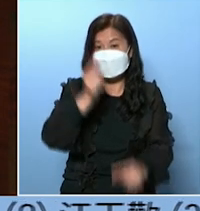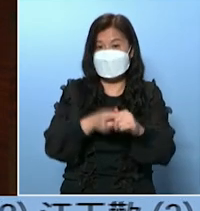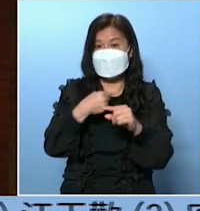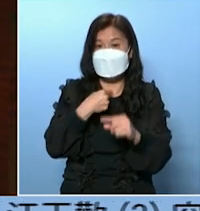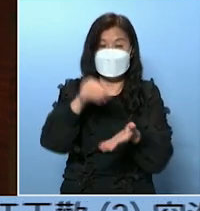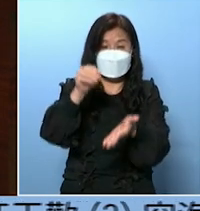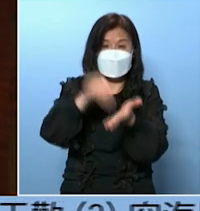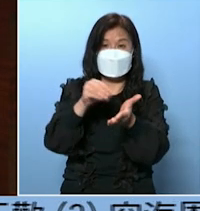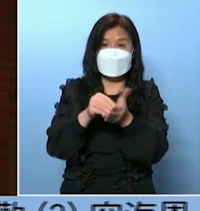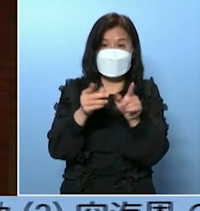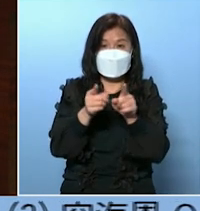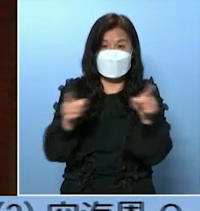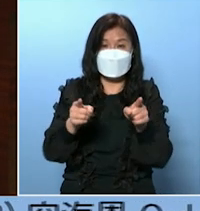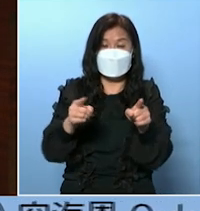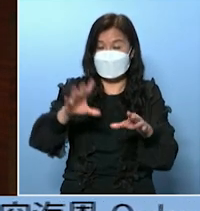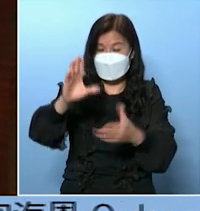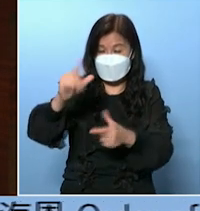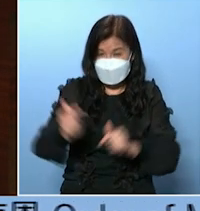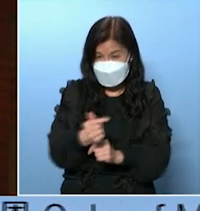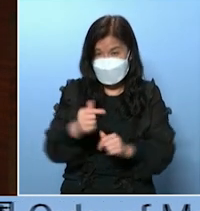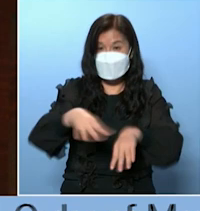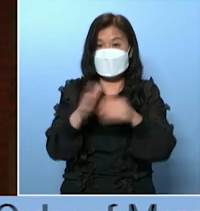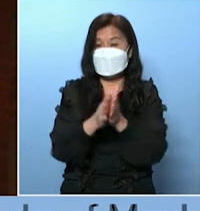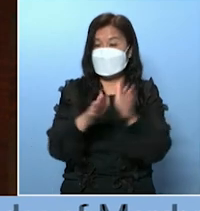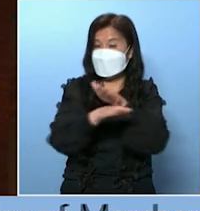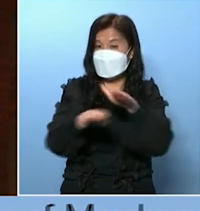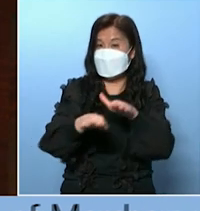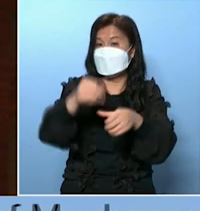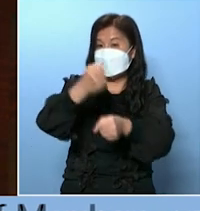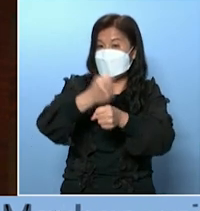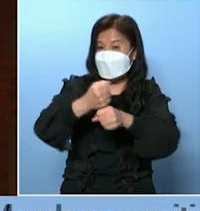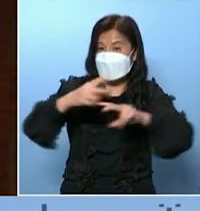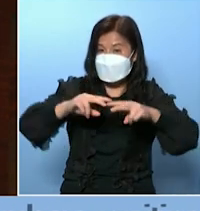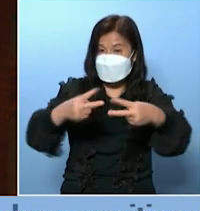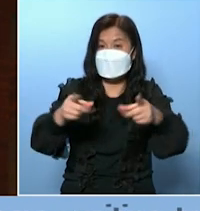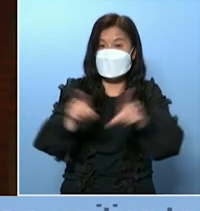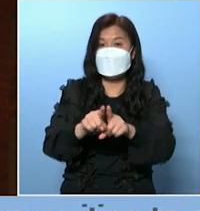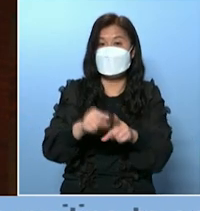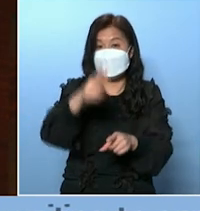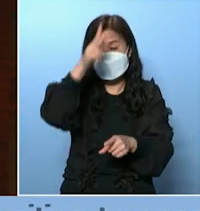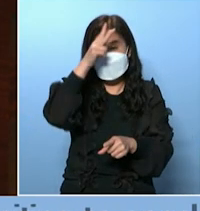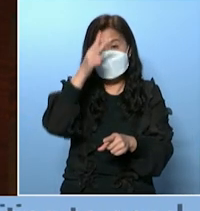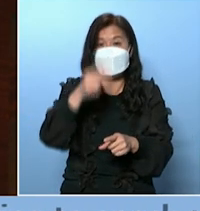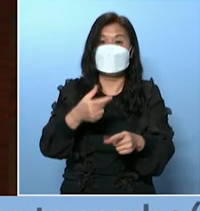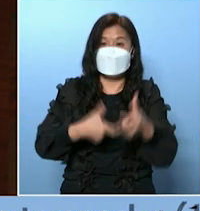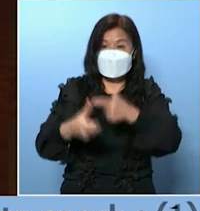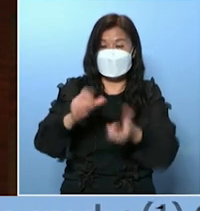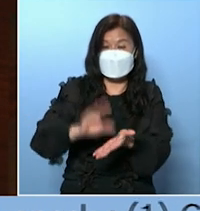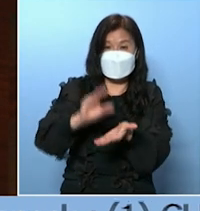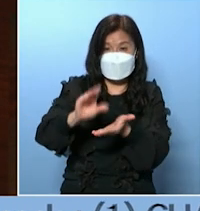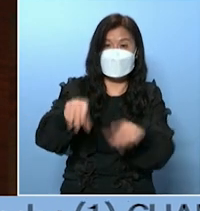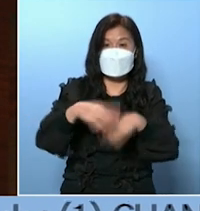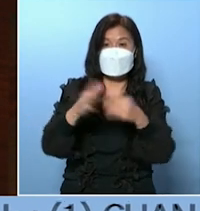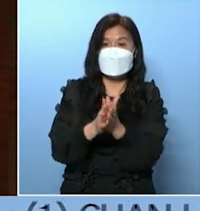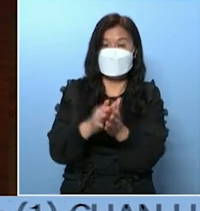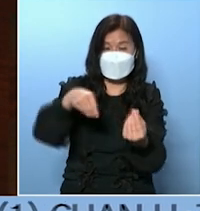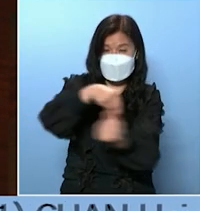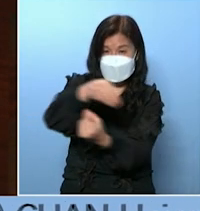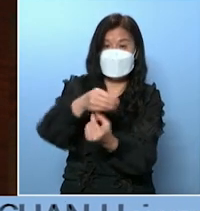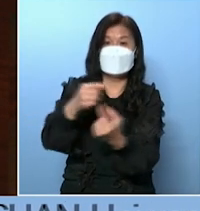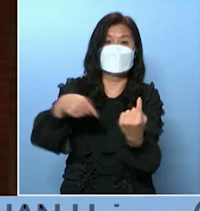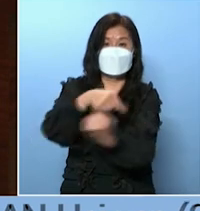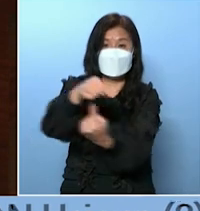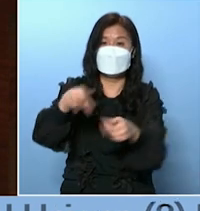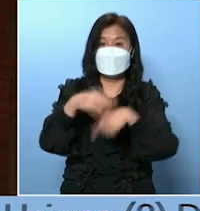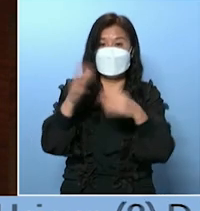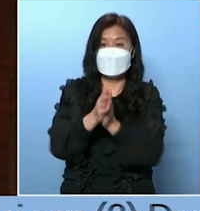制定長遠、全面及平衡的產業政策，並透過政府的財政措施和資源的調配，